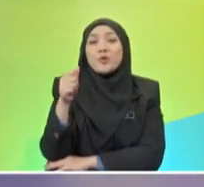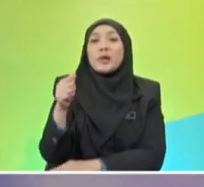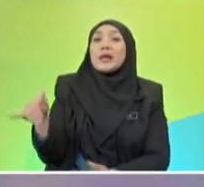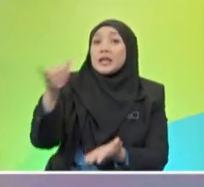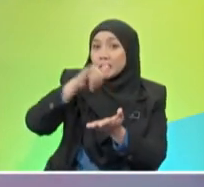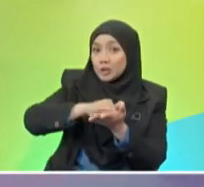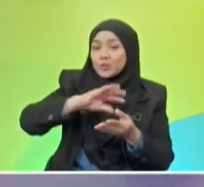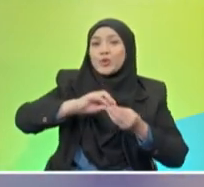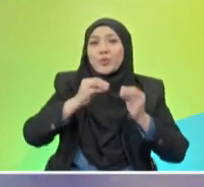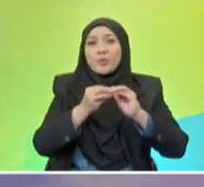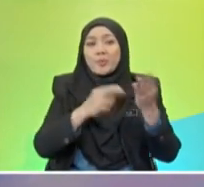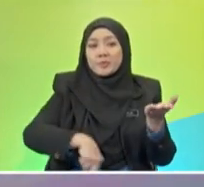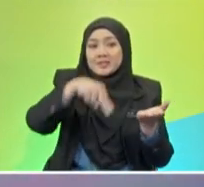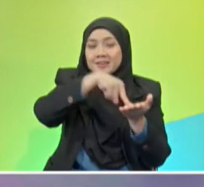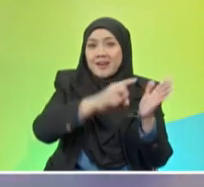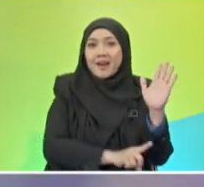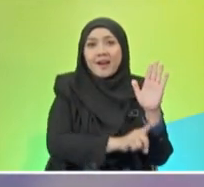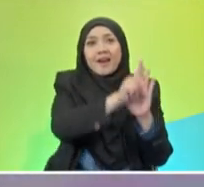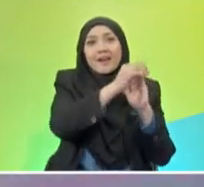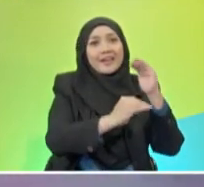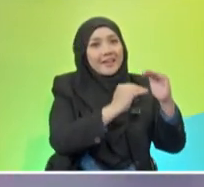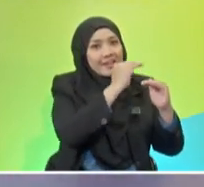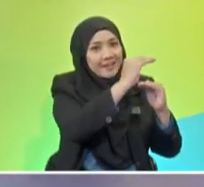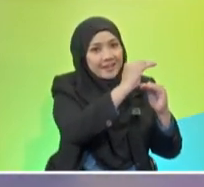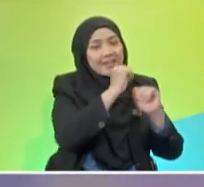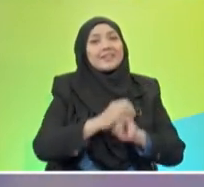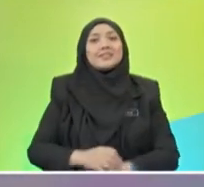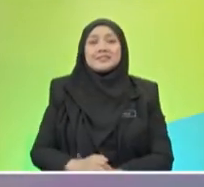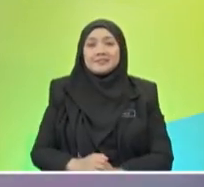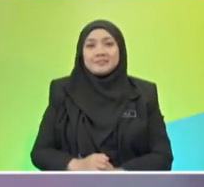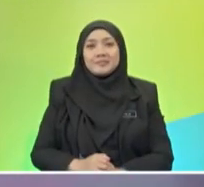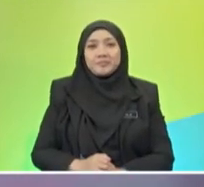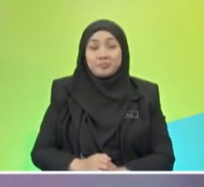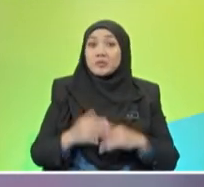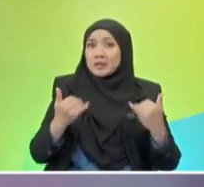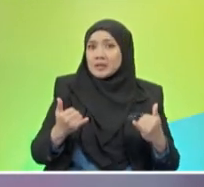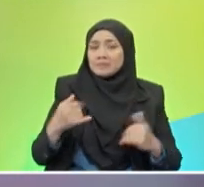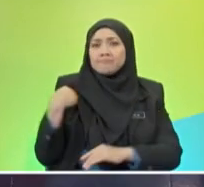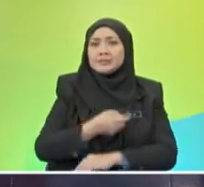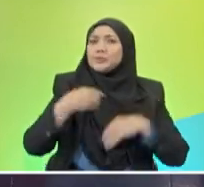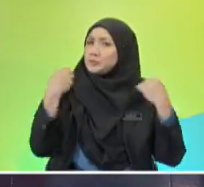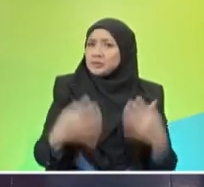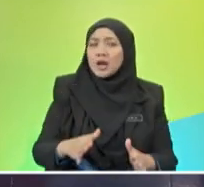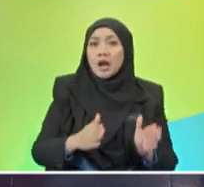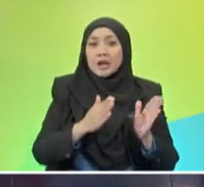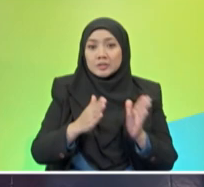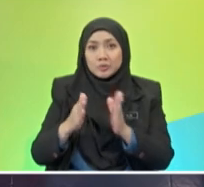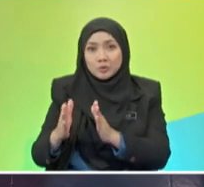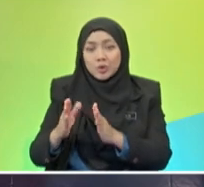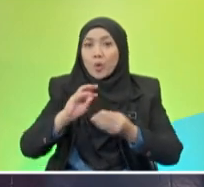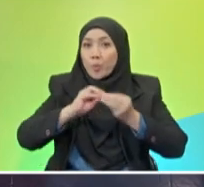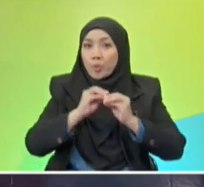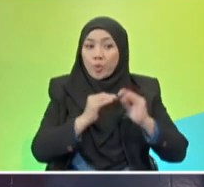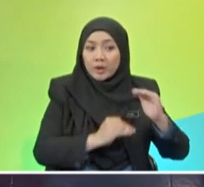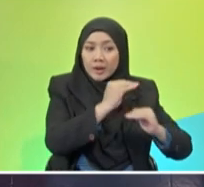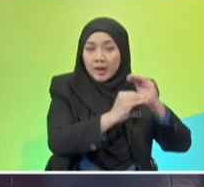1, 2, 3, 4, 5, 6, 7, 8, 9 dan 10. Itu nombor menaik. Baik, sekarang kita telah berjaya susun secara menaik.